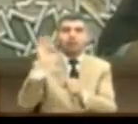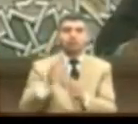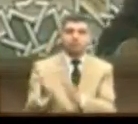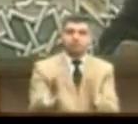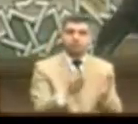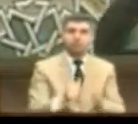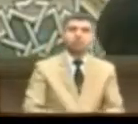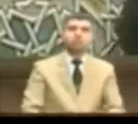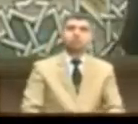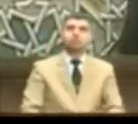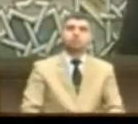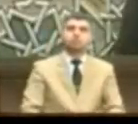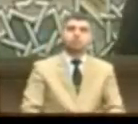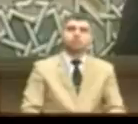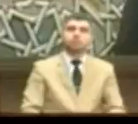الوزير.